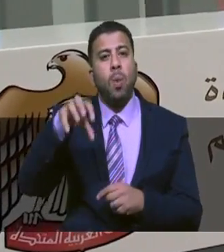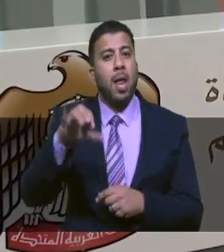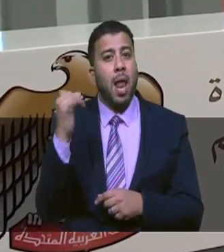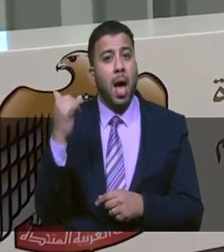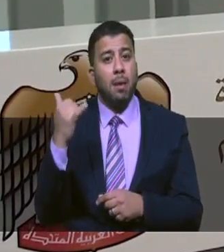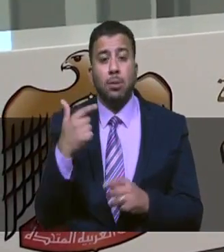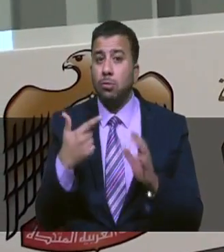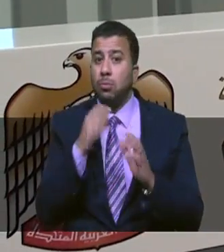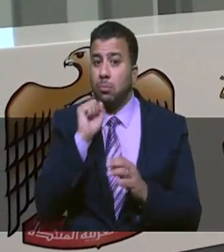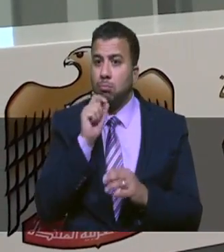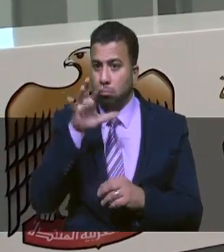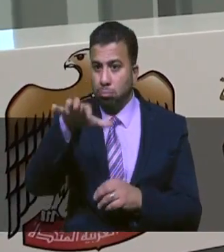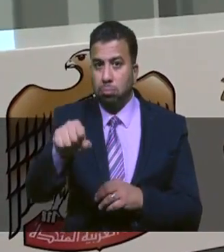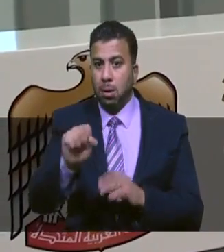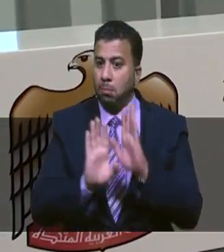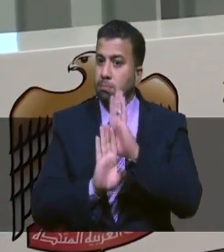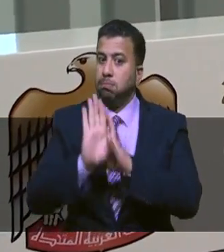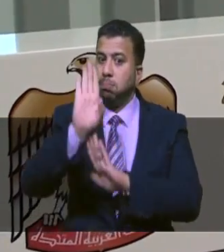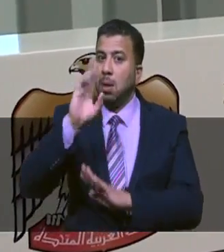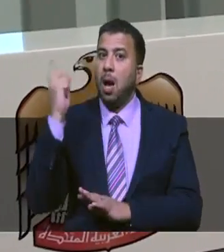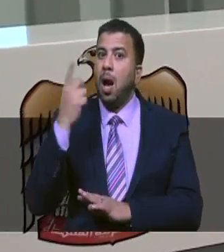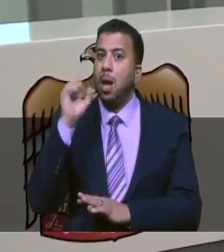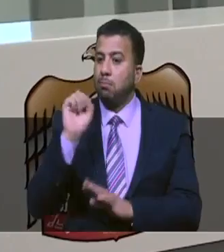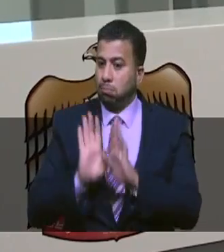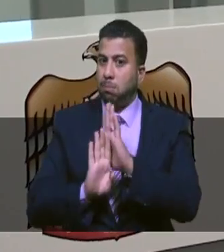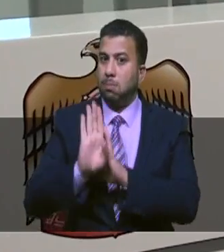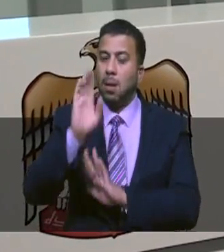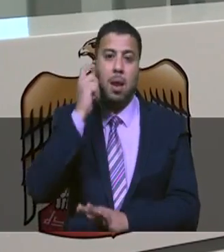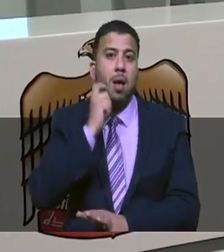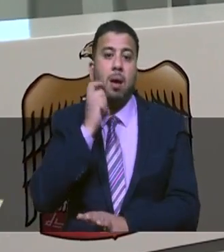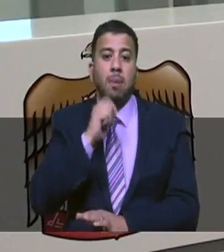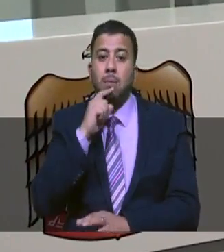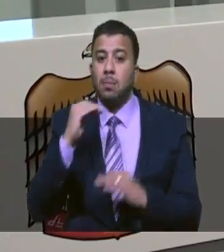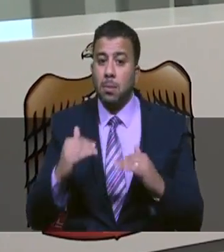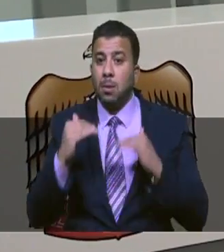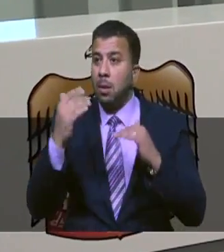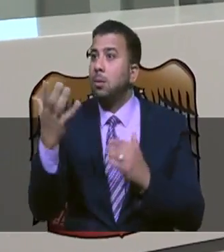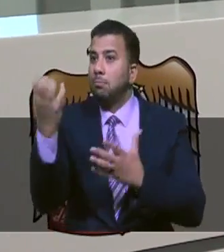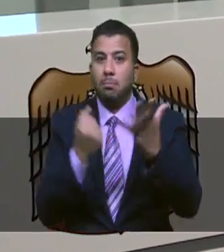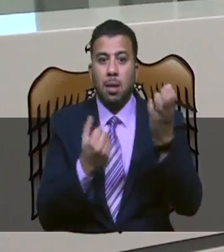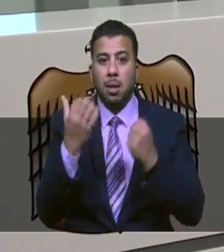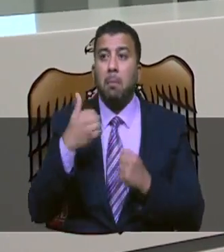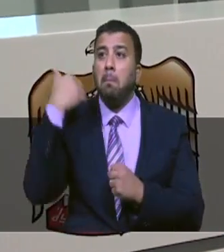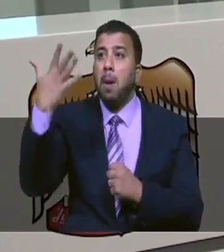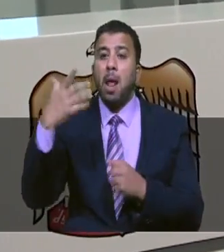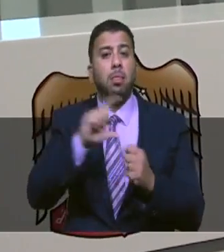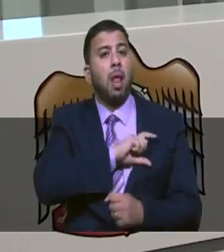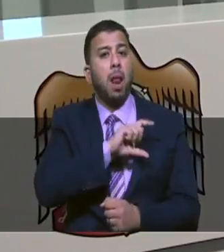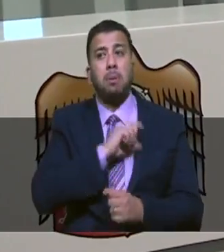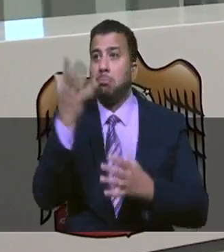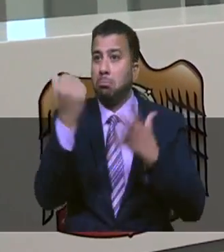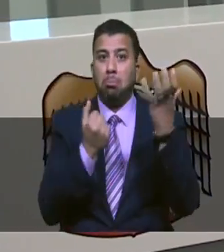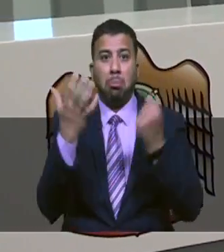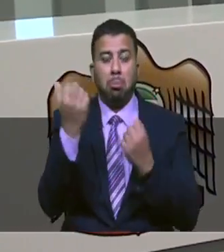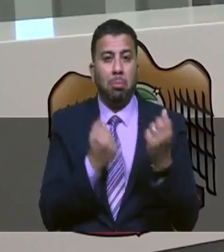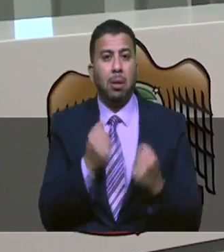قوية احتلت أعلى مناصب عالمية في مجالاتها، وأيضا وصلنا لمرحلة استقطاب طلبة من خارج الدولة. في بداية